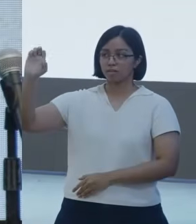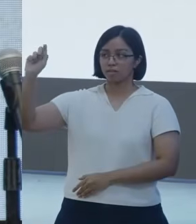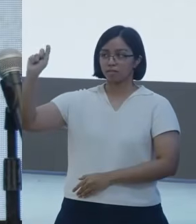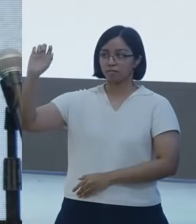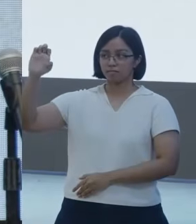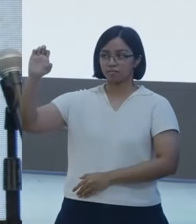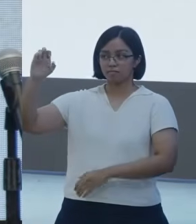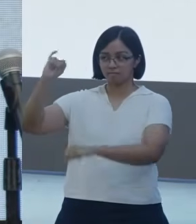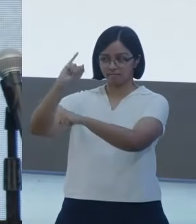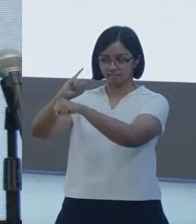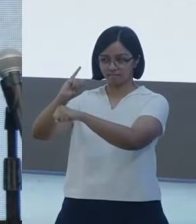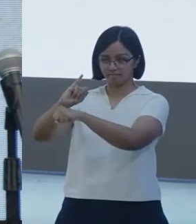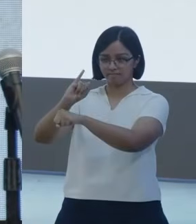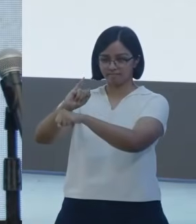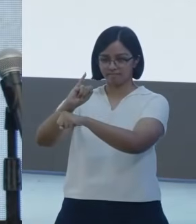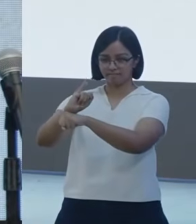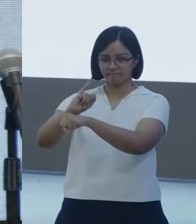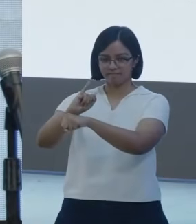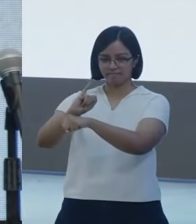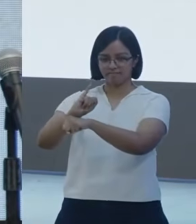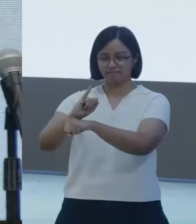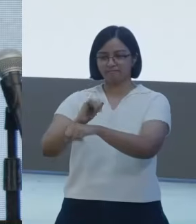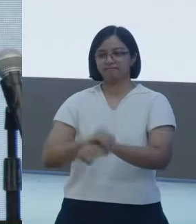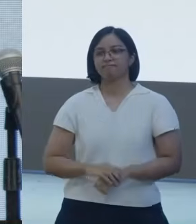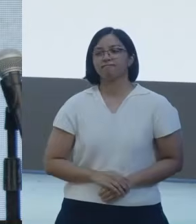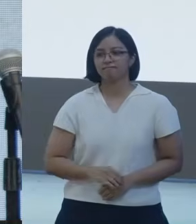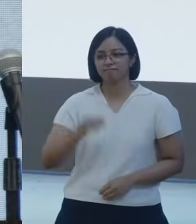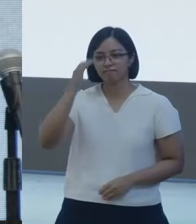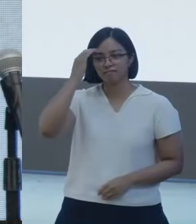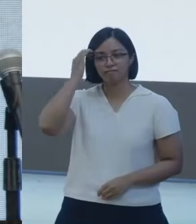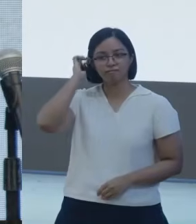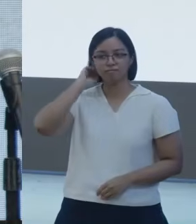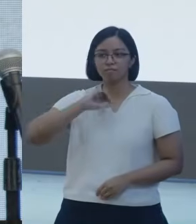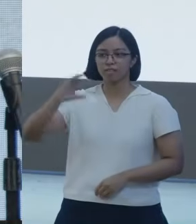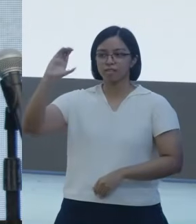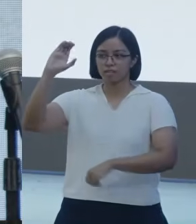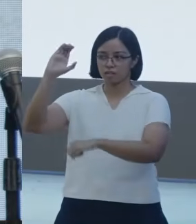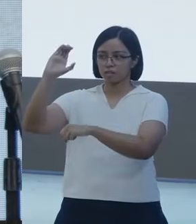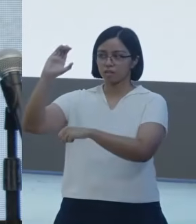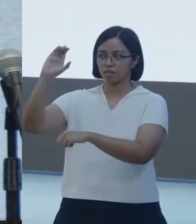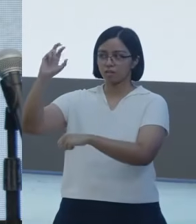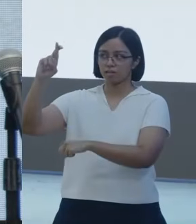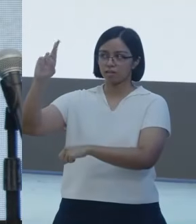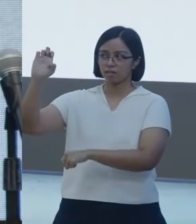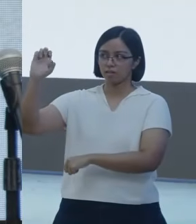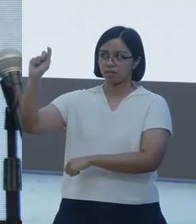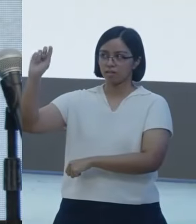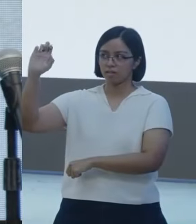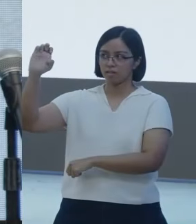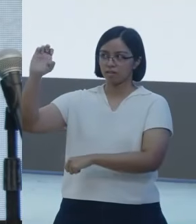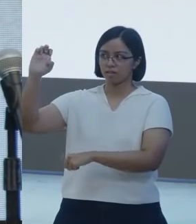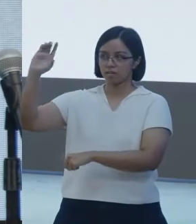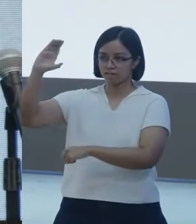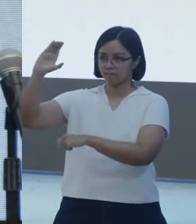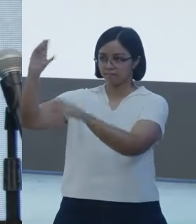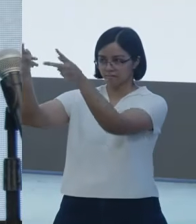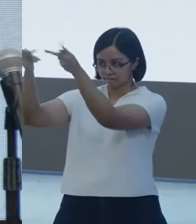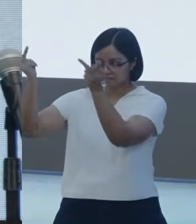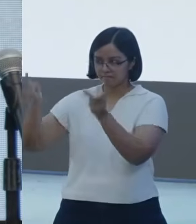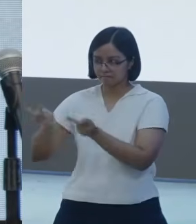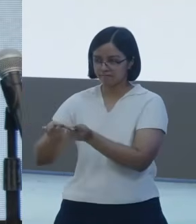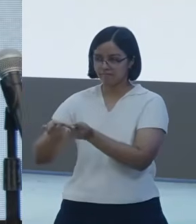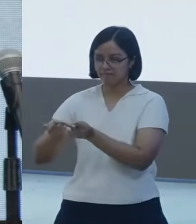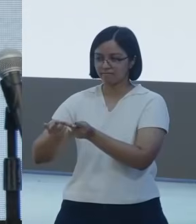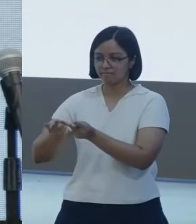ang pinakamalaking island sa Mediterranean, sa gitna ng Mediterranean Sea. At itong island na ito ay maraming